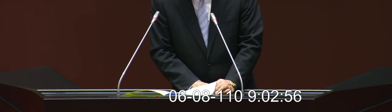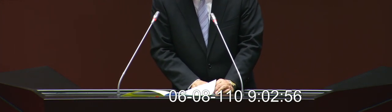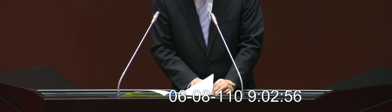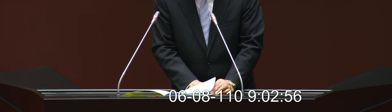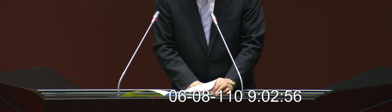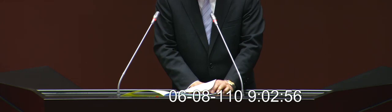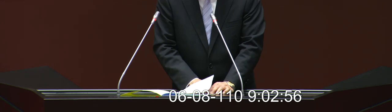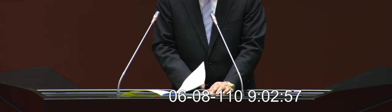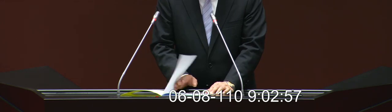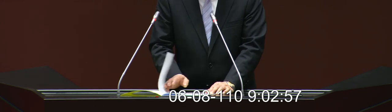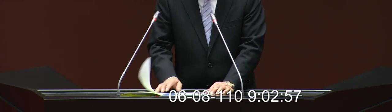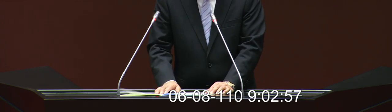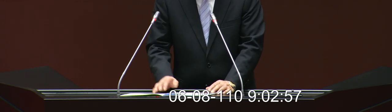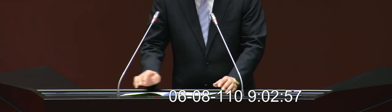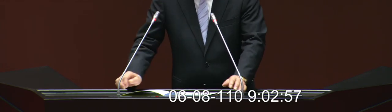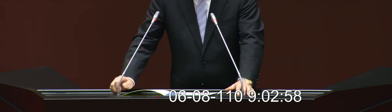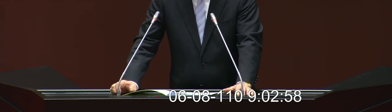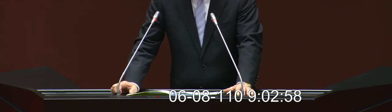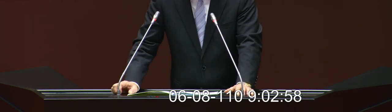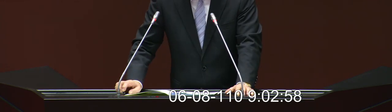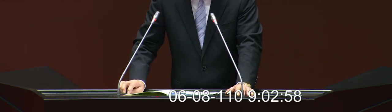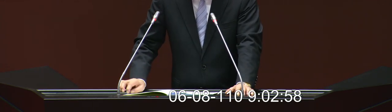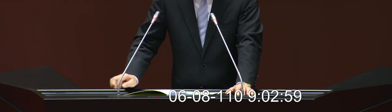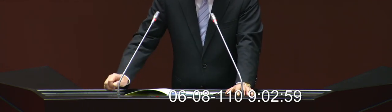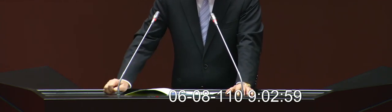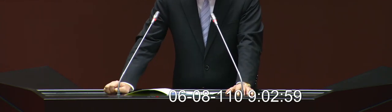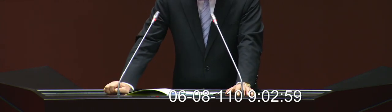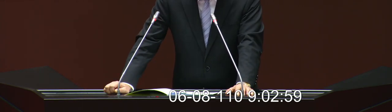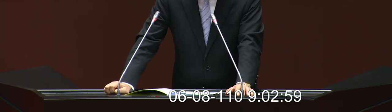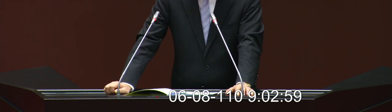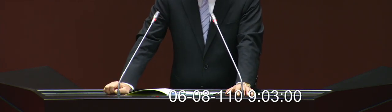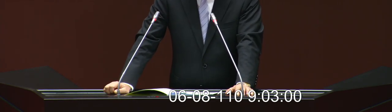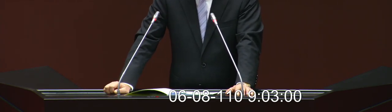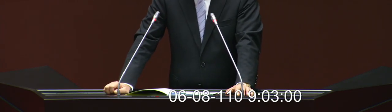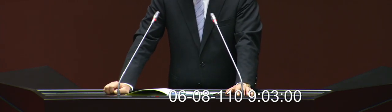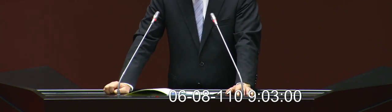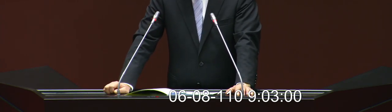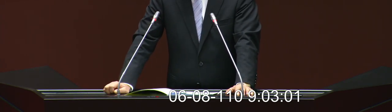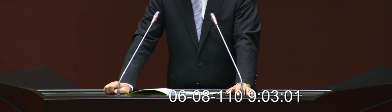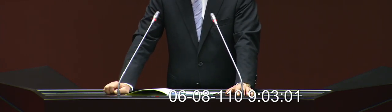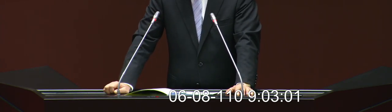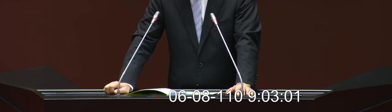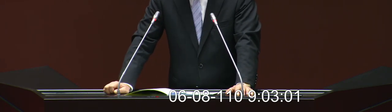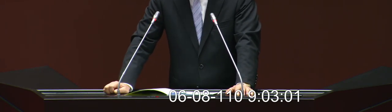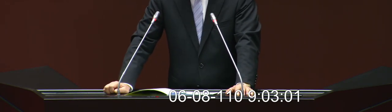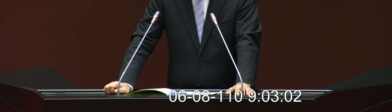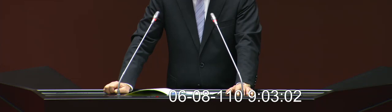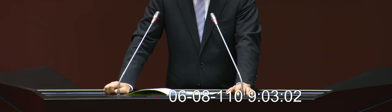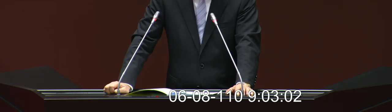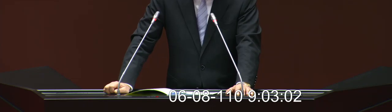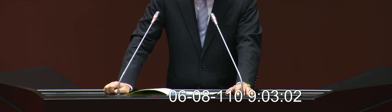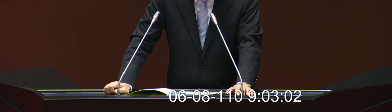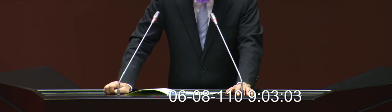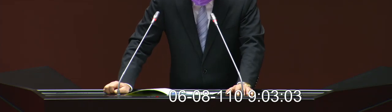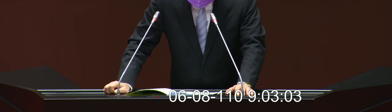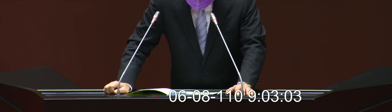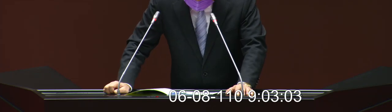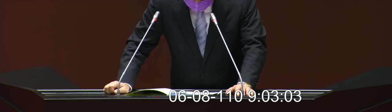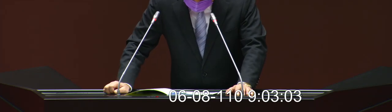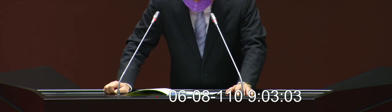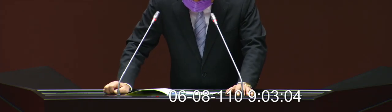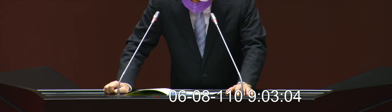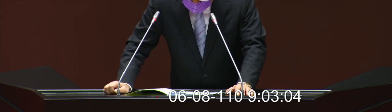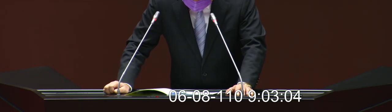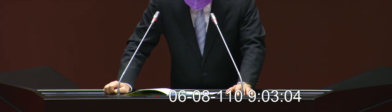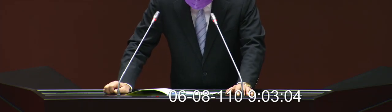们也看到各界所需要的照顾的民众企业相当